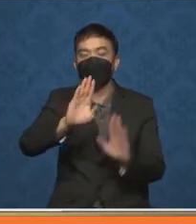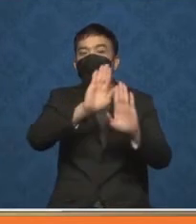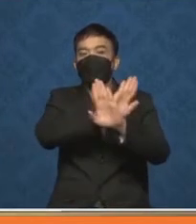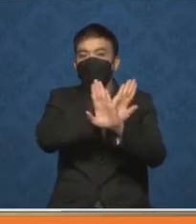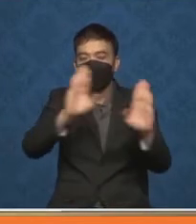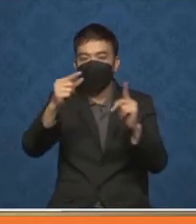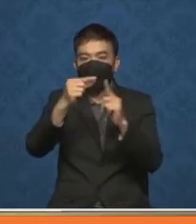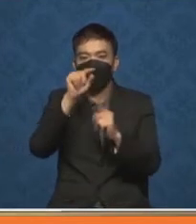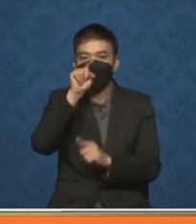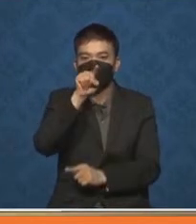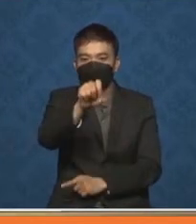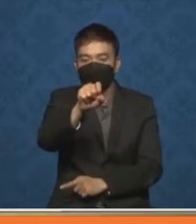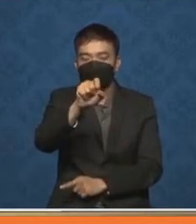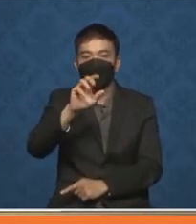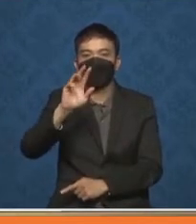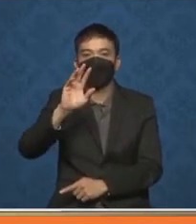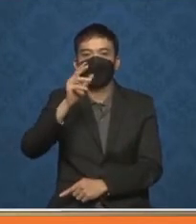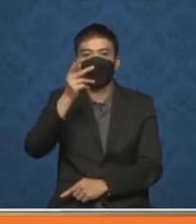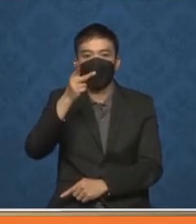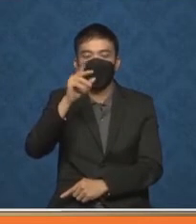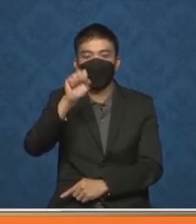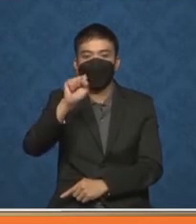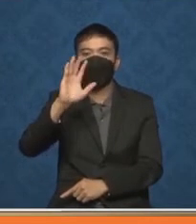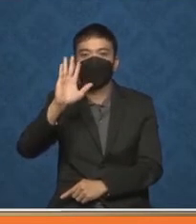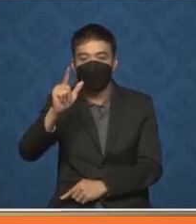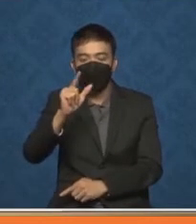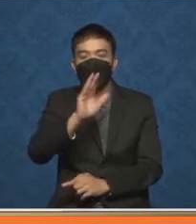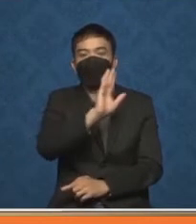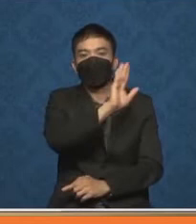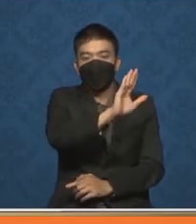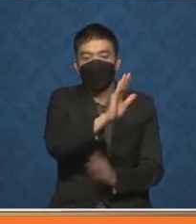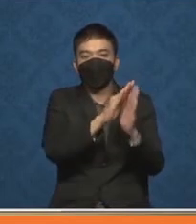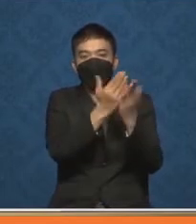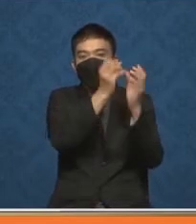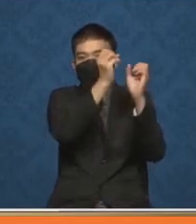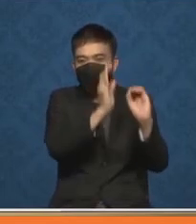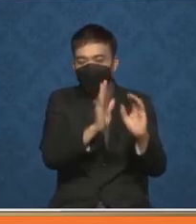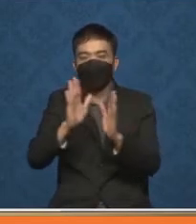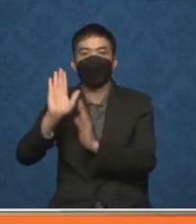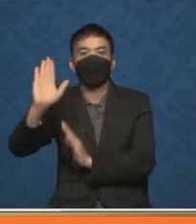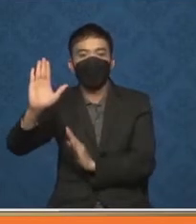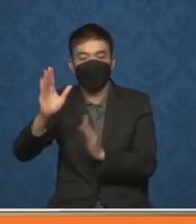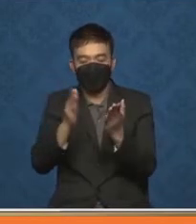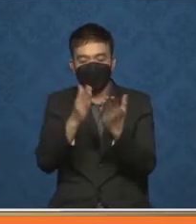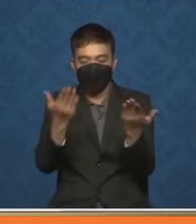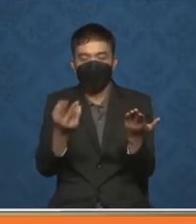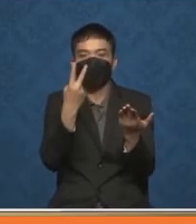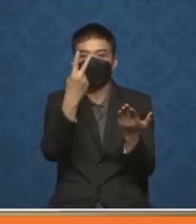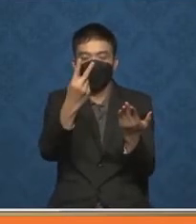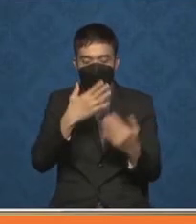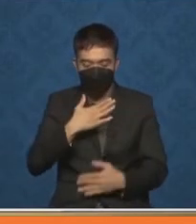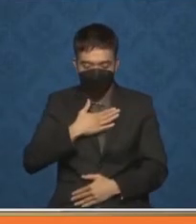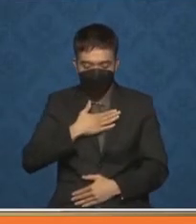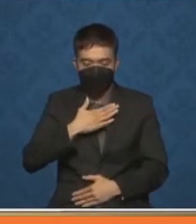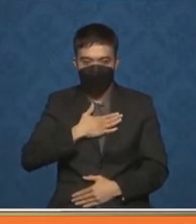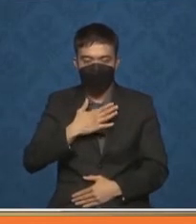สช.ทั้งฉบับประชาชนและฉบับของอาจารย์ปิยบุตรนะครับสำหรับผมนะครับผมซึ่งเป็นนักต่